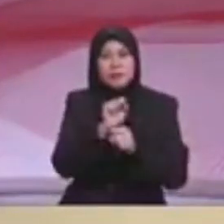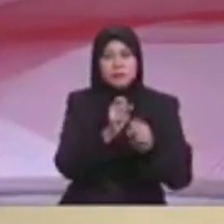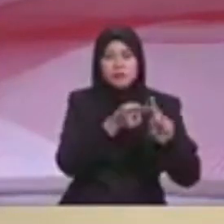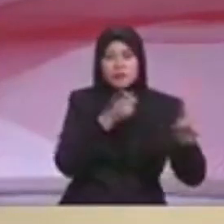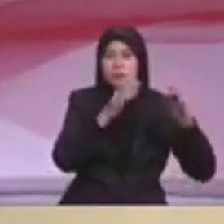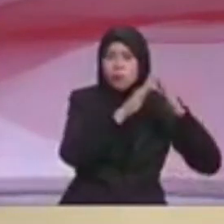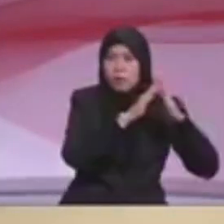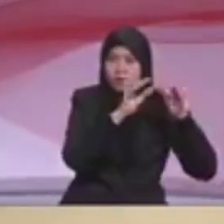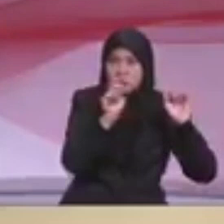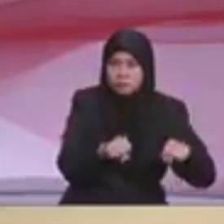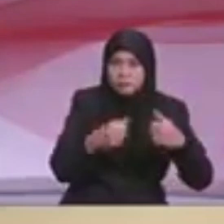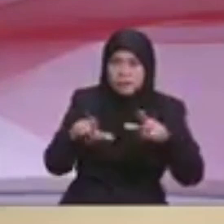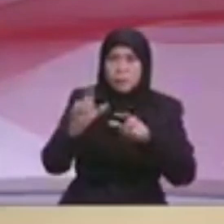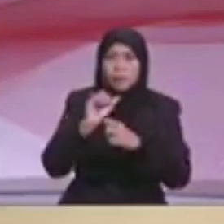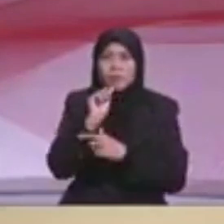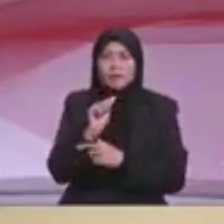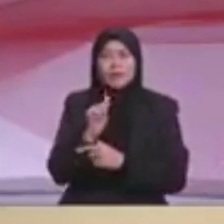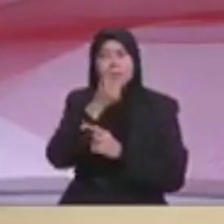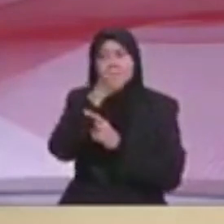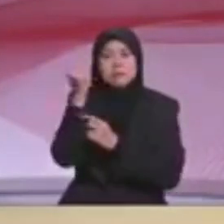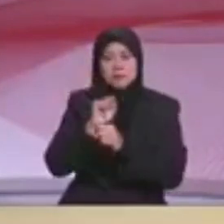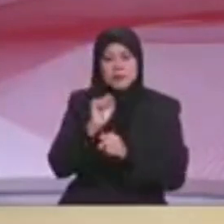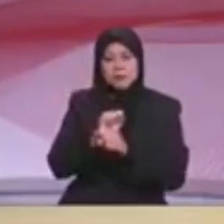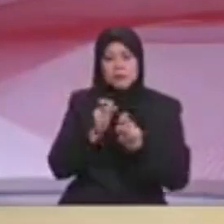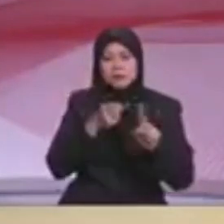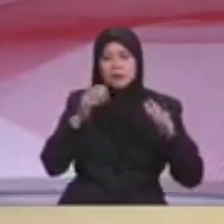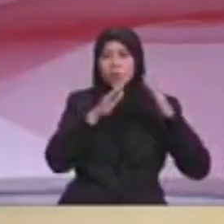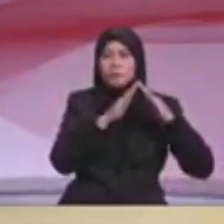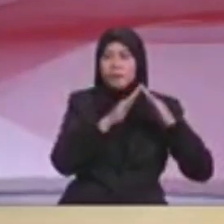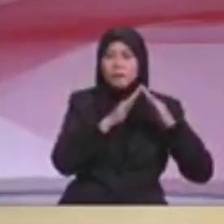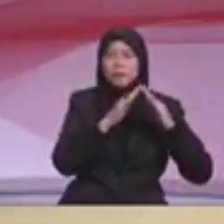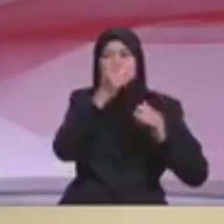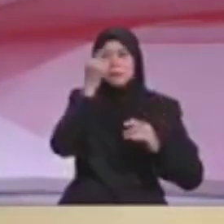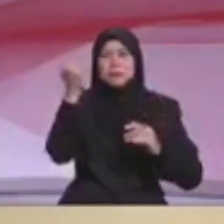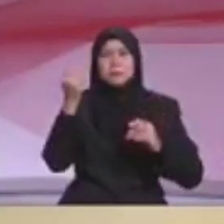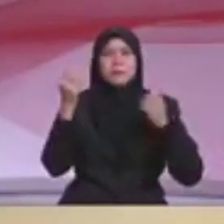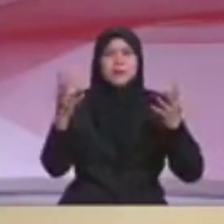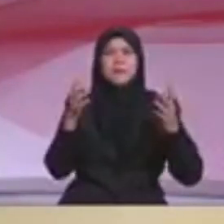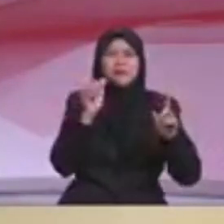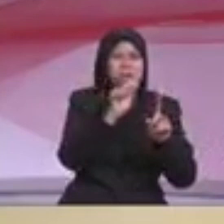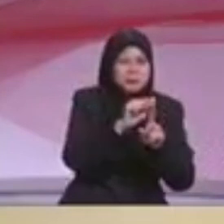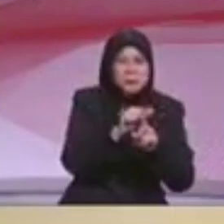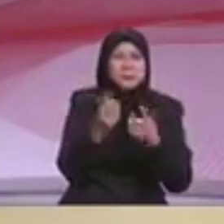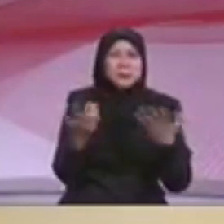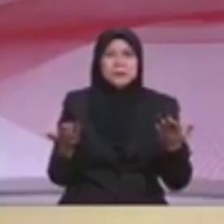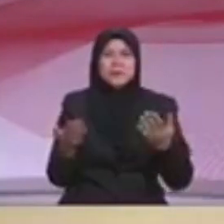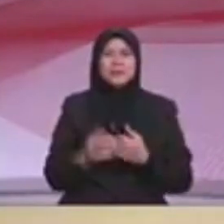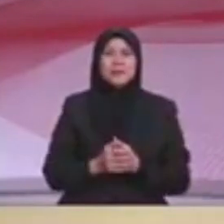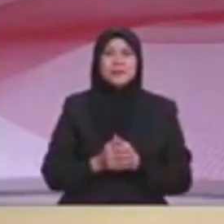bekerja bekerja dari rumah? Sebab kalau bekerja dari rumah tu, takut nanti orang banyak menipu pula. Ya,